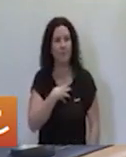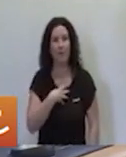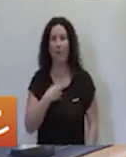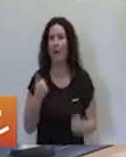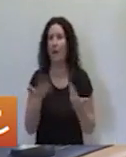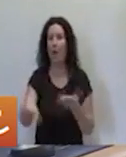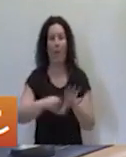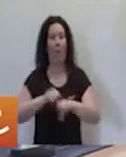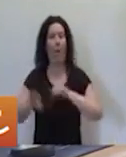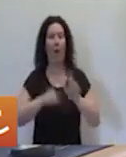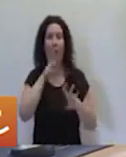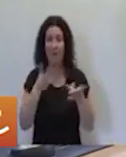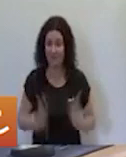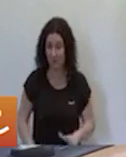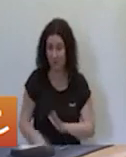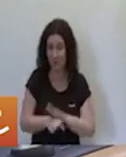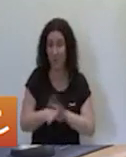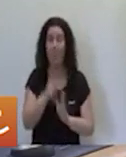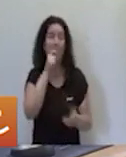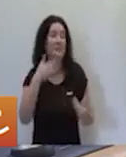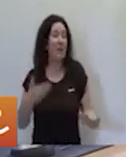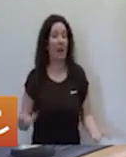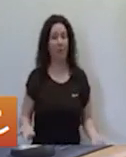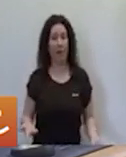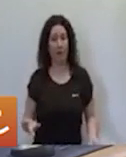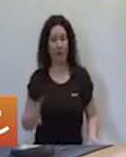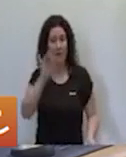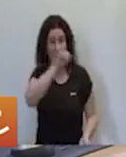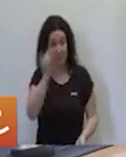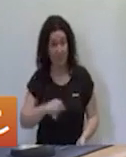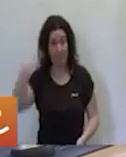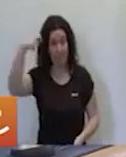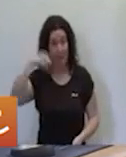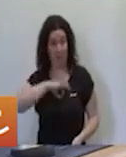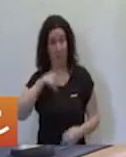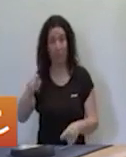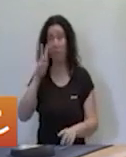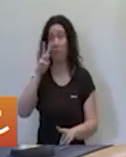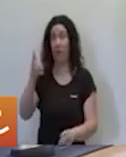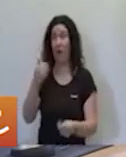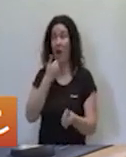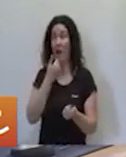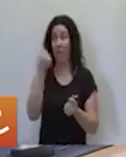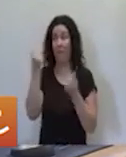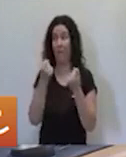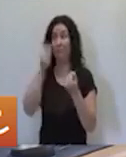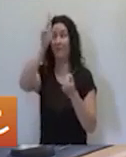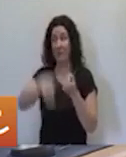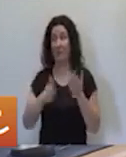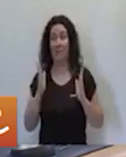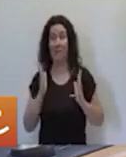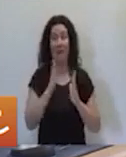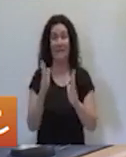Gürtel continuï sentat com si res passara, no? El senyor César Sánchez, que es veu que està atascat també en el passadís